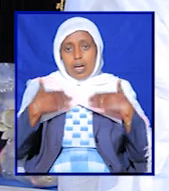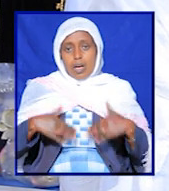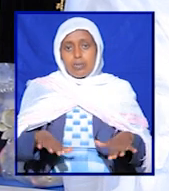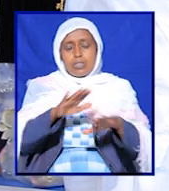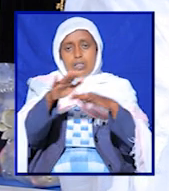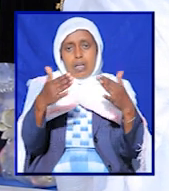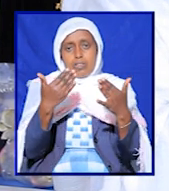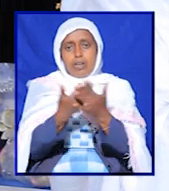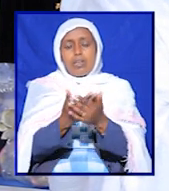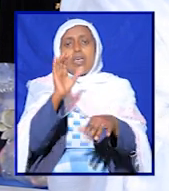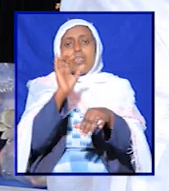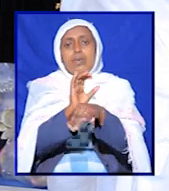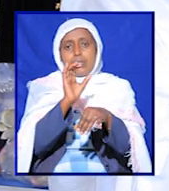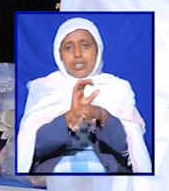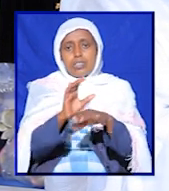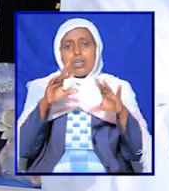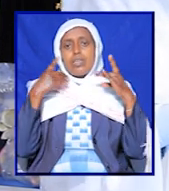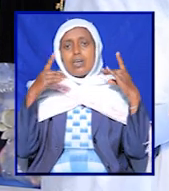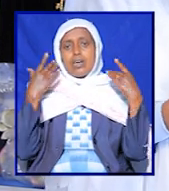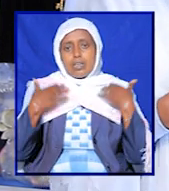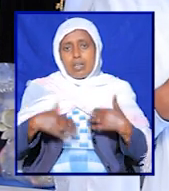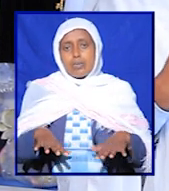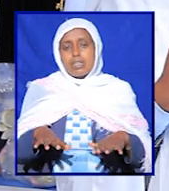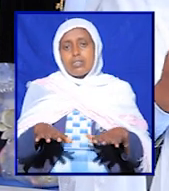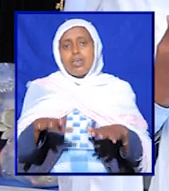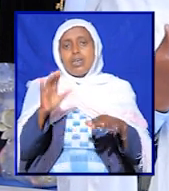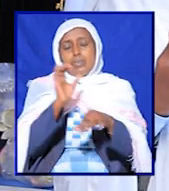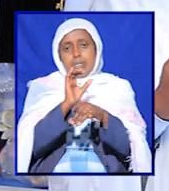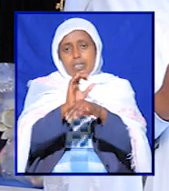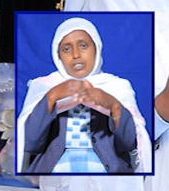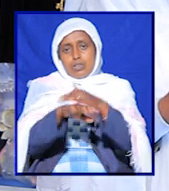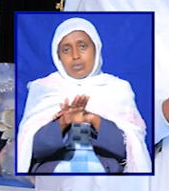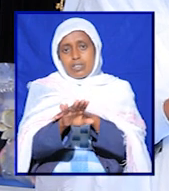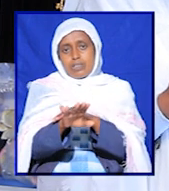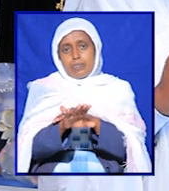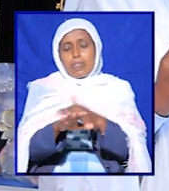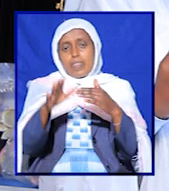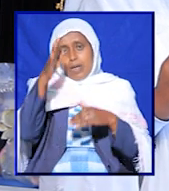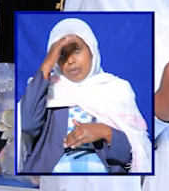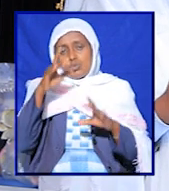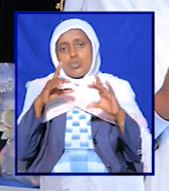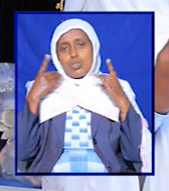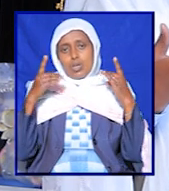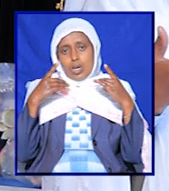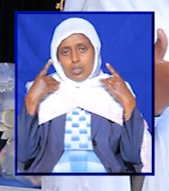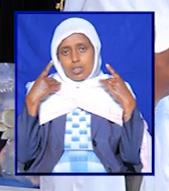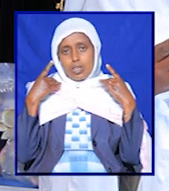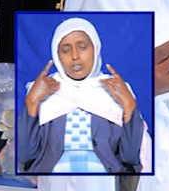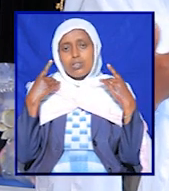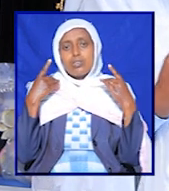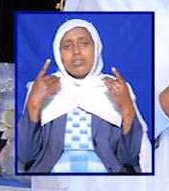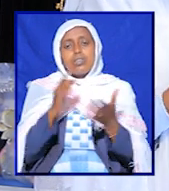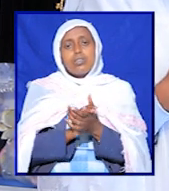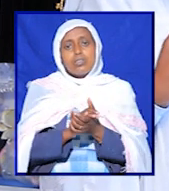አልባሳት በአጠቃላይ የቤተክርስቲያን የካህናት አልባሳት በቤተክርስቲያን ውስጥ አባቶች ካህናት መርጌቶቹ